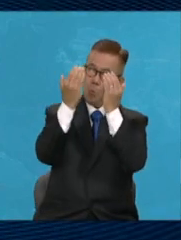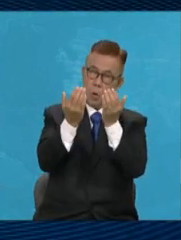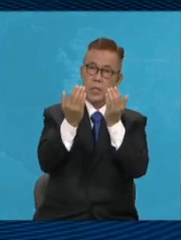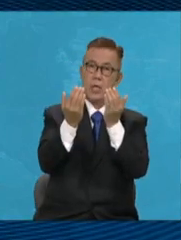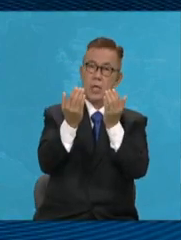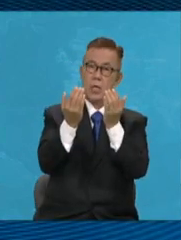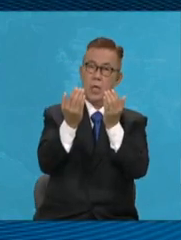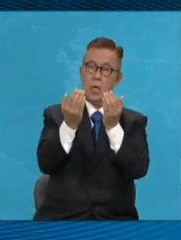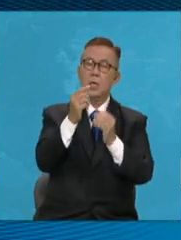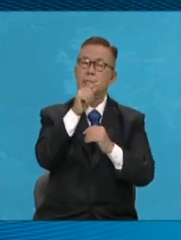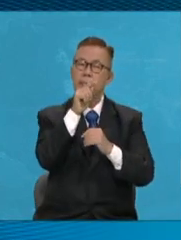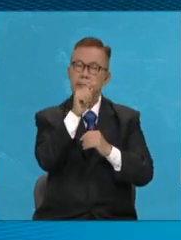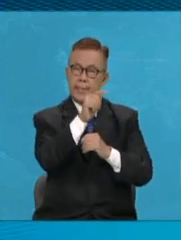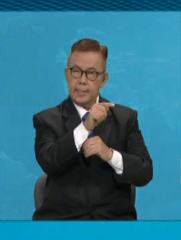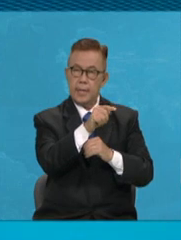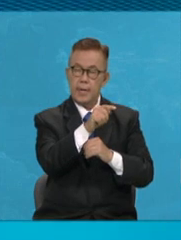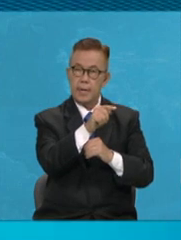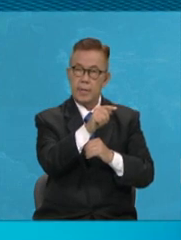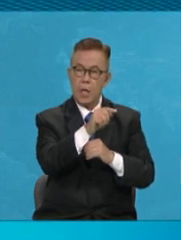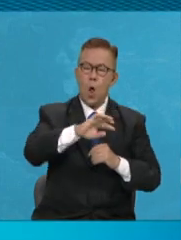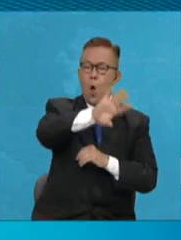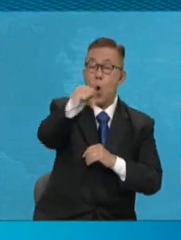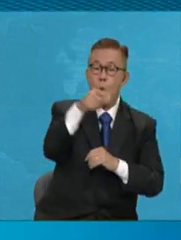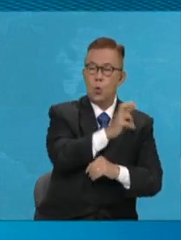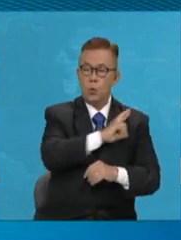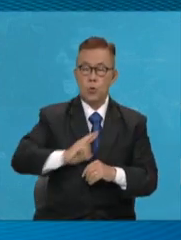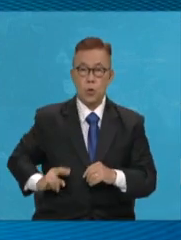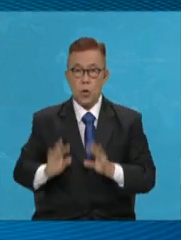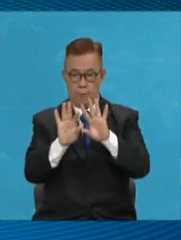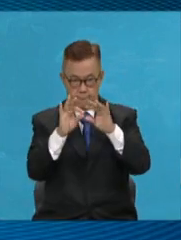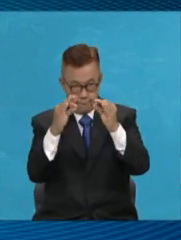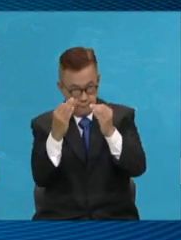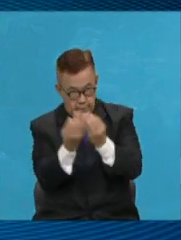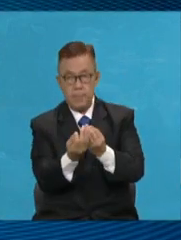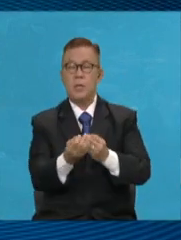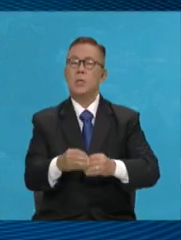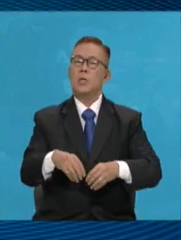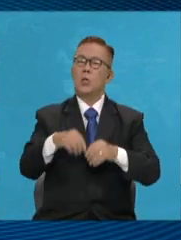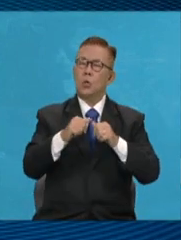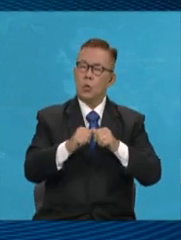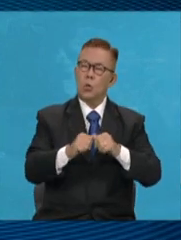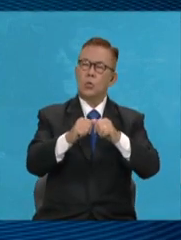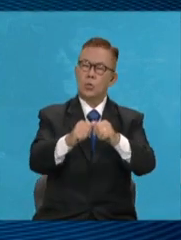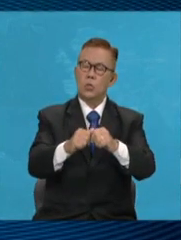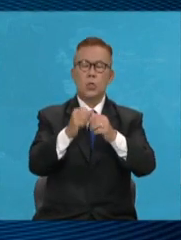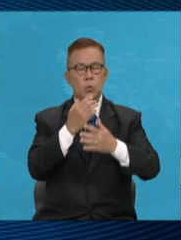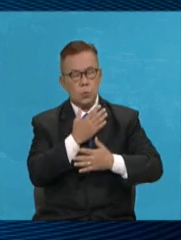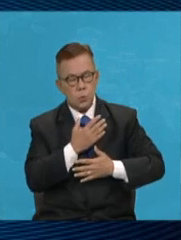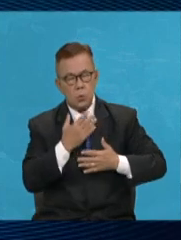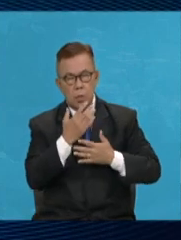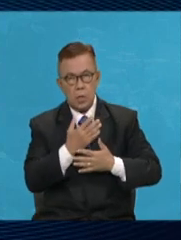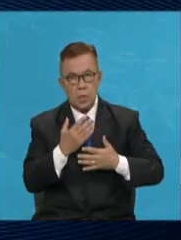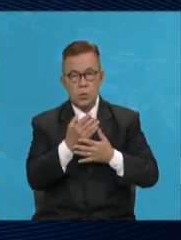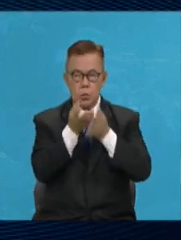karena semoga Israel hanes dan semua ahli kerabat di Raja Sentosa berada di dalam keadaan sehat walafiat dan